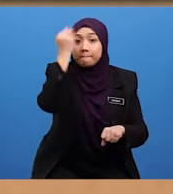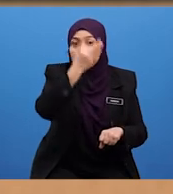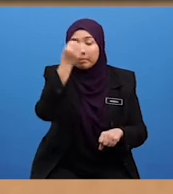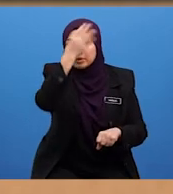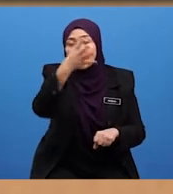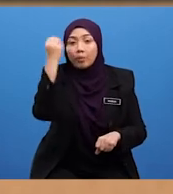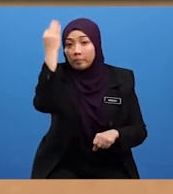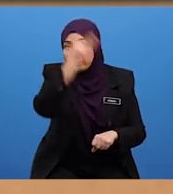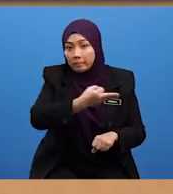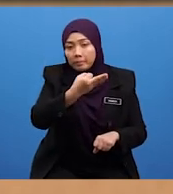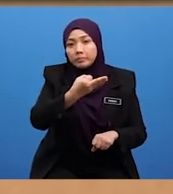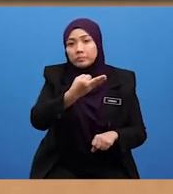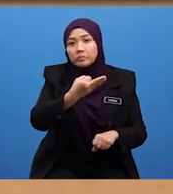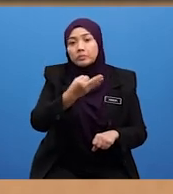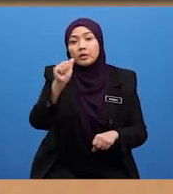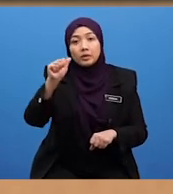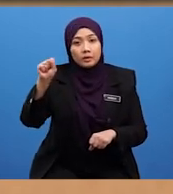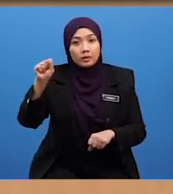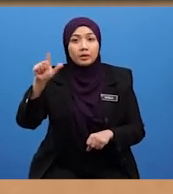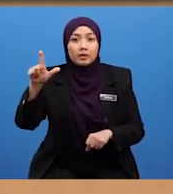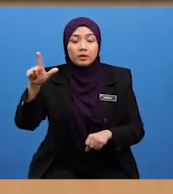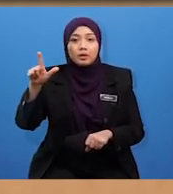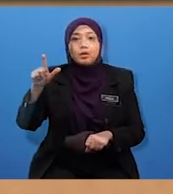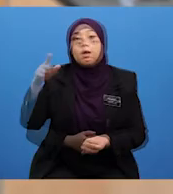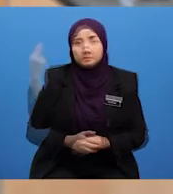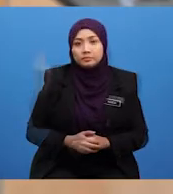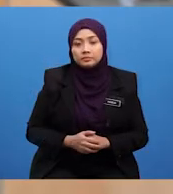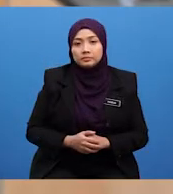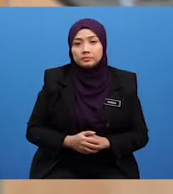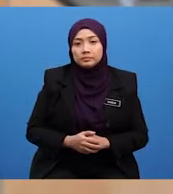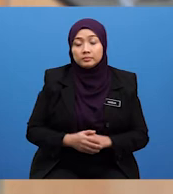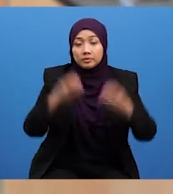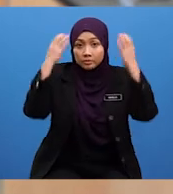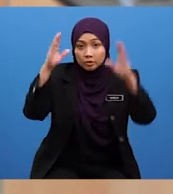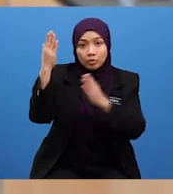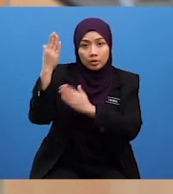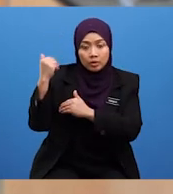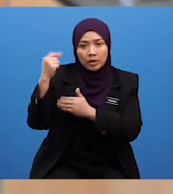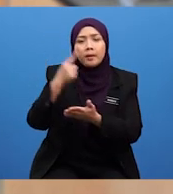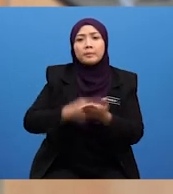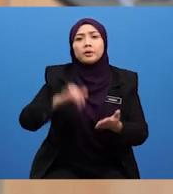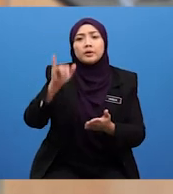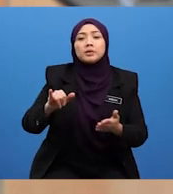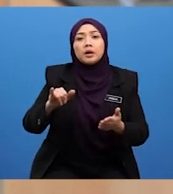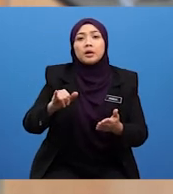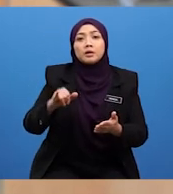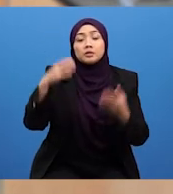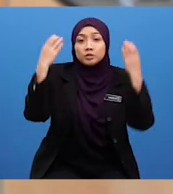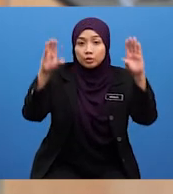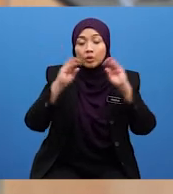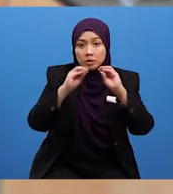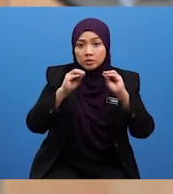sifat bahan berasid, beralkali dan neutral. Saya harap apa yang disampaikan hari